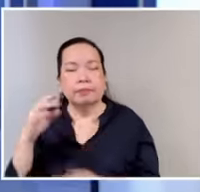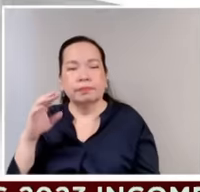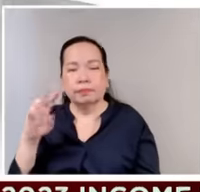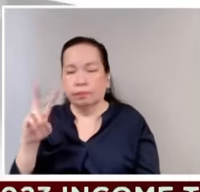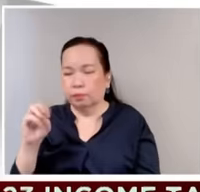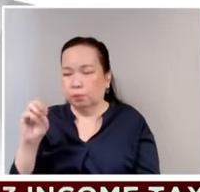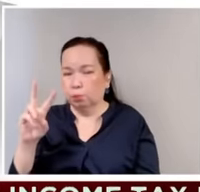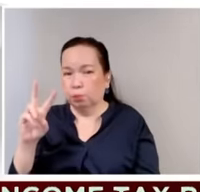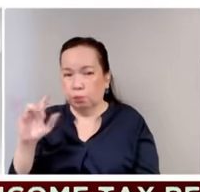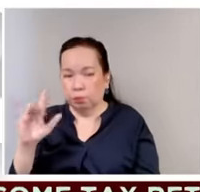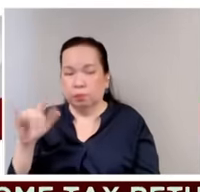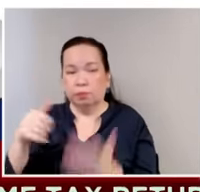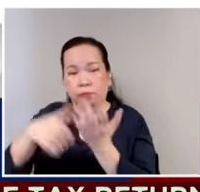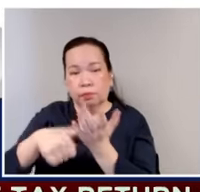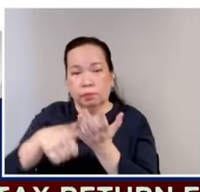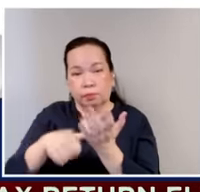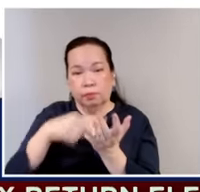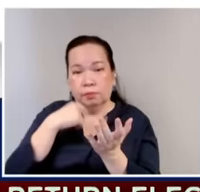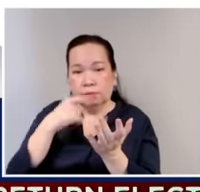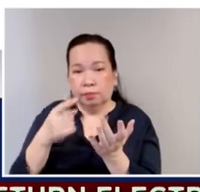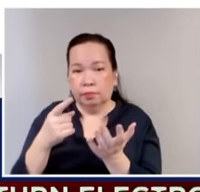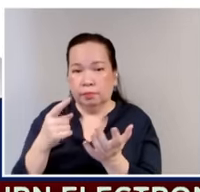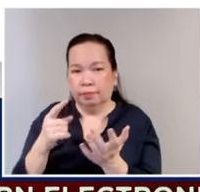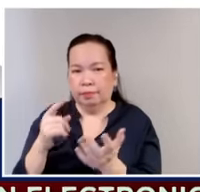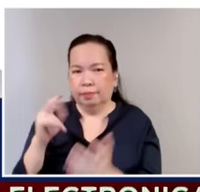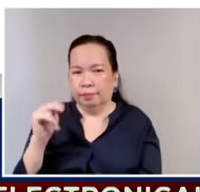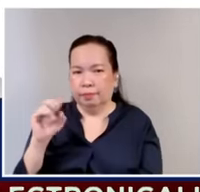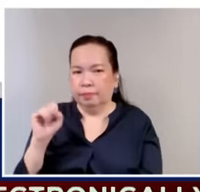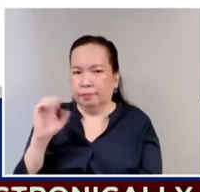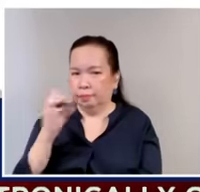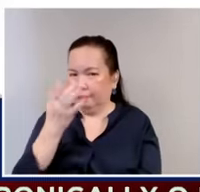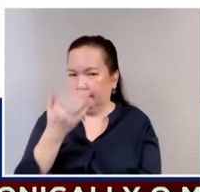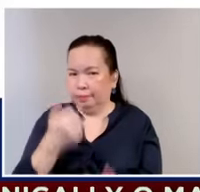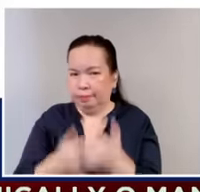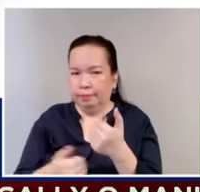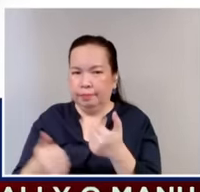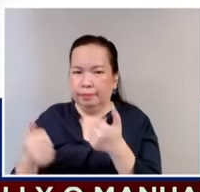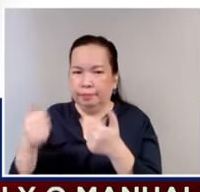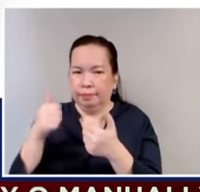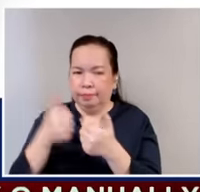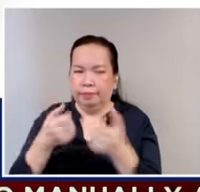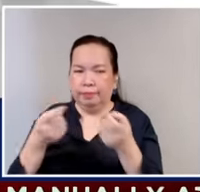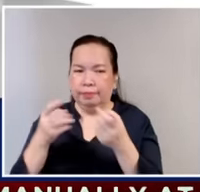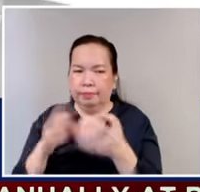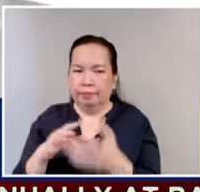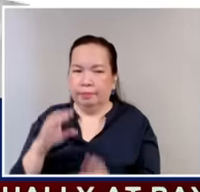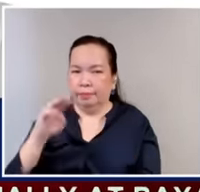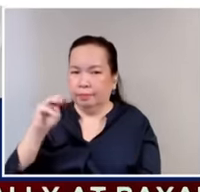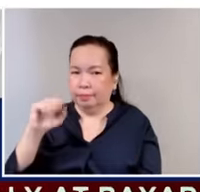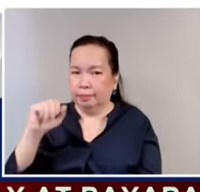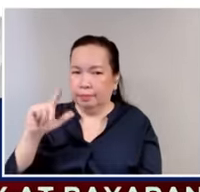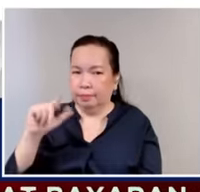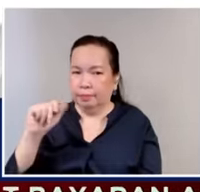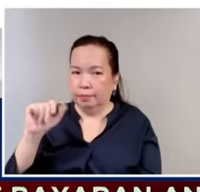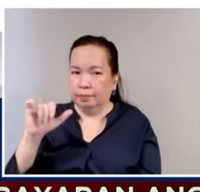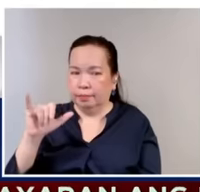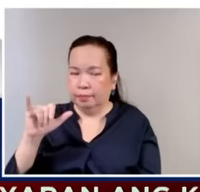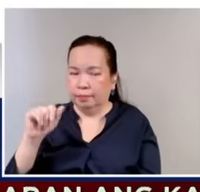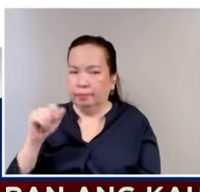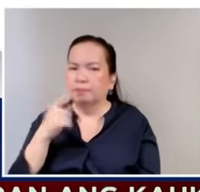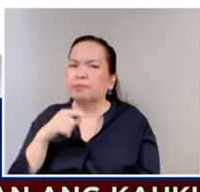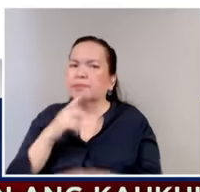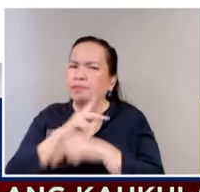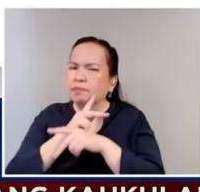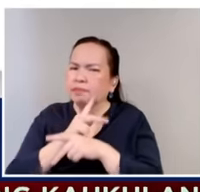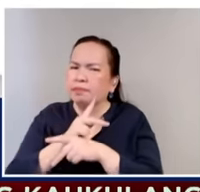NSC Assistant Director General Jonathan Malaya, mahalagang paigtingin ng Pilipinas ang cybersecurity nito sa pamahalaan pati na